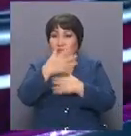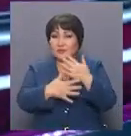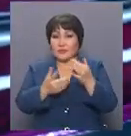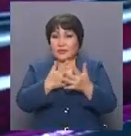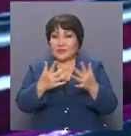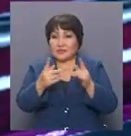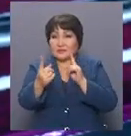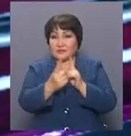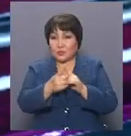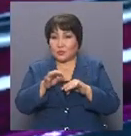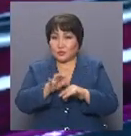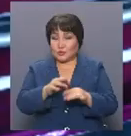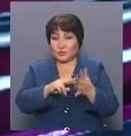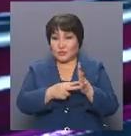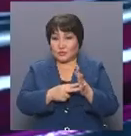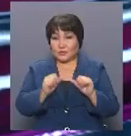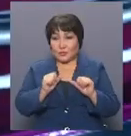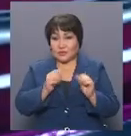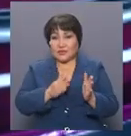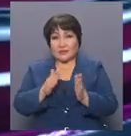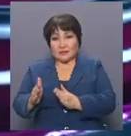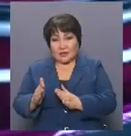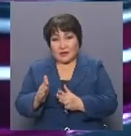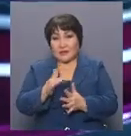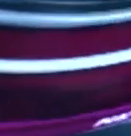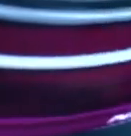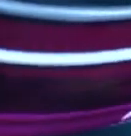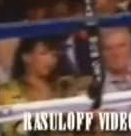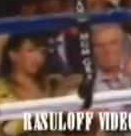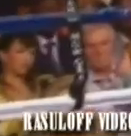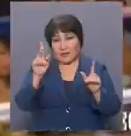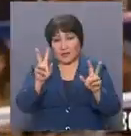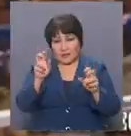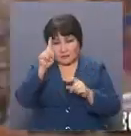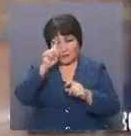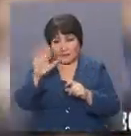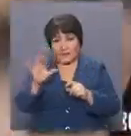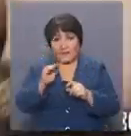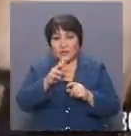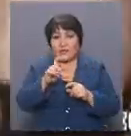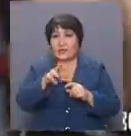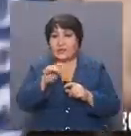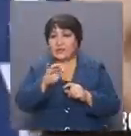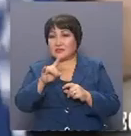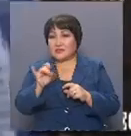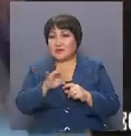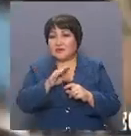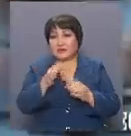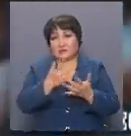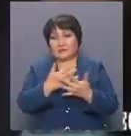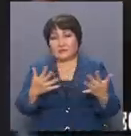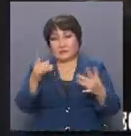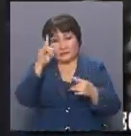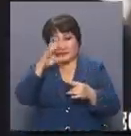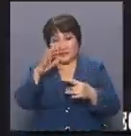өткізуді көздеп отыр. Спортшылардың қатарында жаһанға аты мәшһүр Флойд Мейвезер, Мэнни Пакьяо, Майк Тайсон мен Лейла